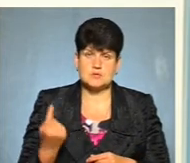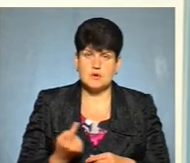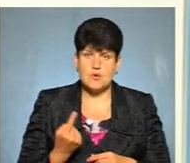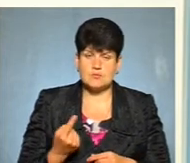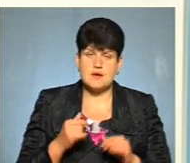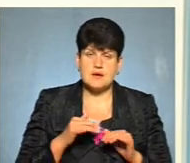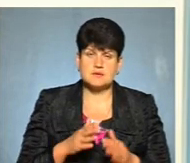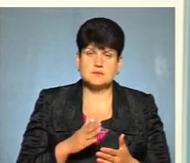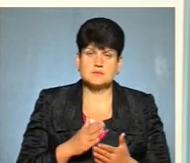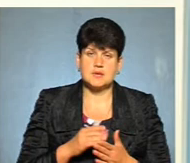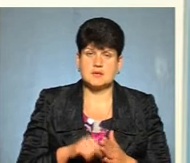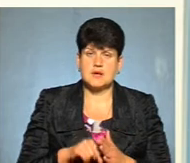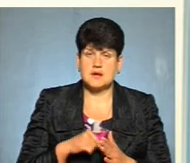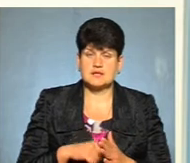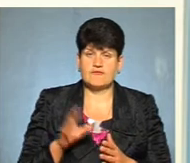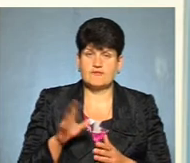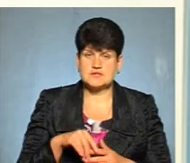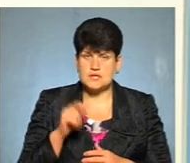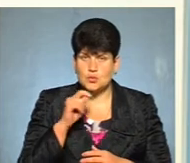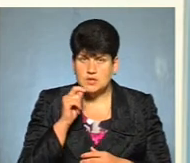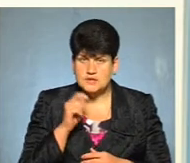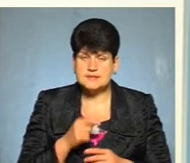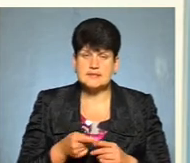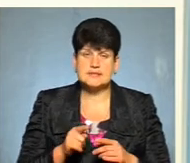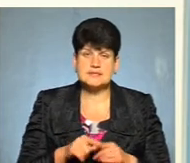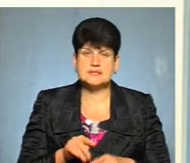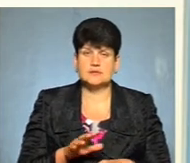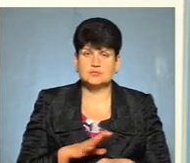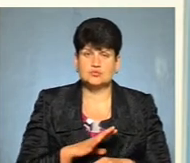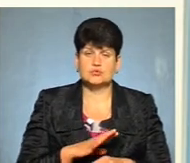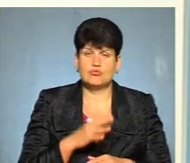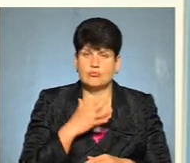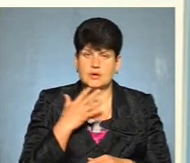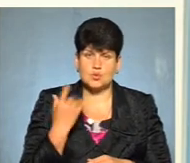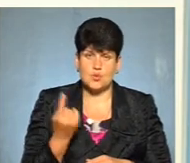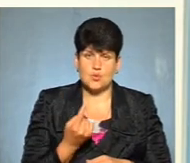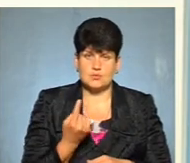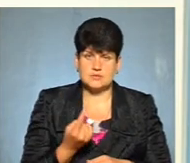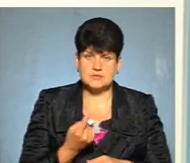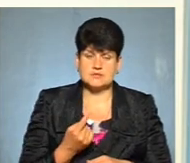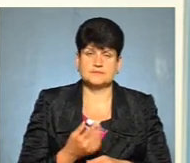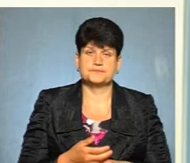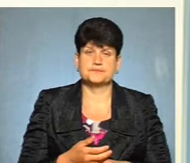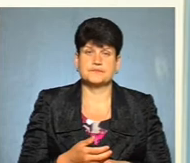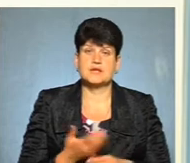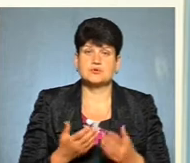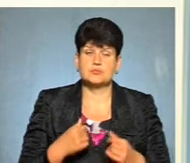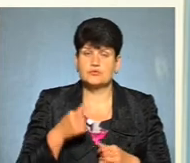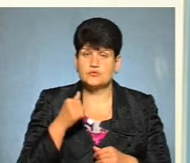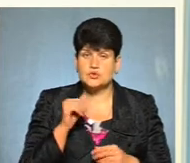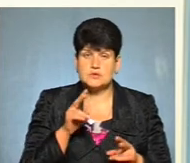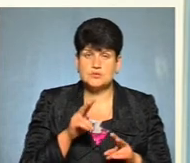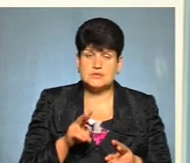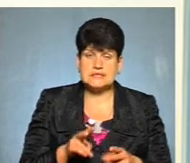Акція носила характер всеукраїнської, подібні дії відбулися в багатьох областях, та в всіх областях України. Якщо ми вчора спостерігали